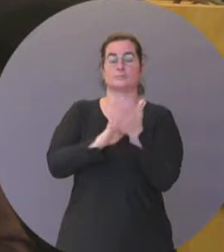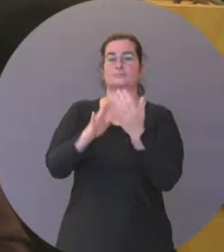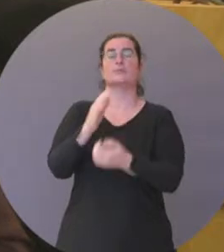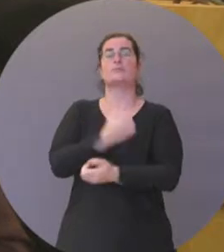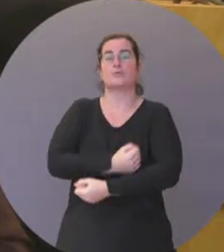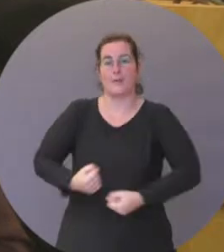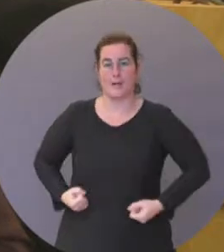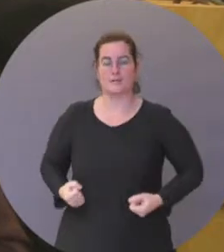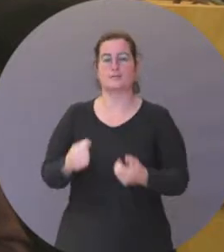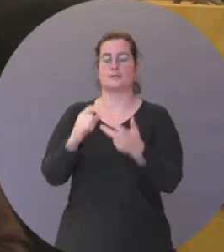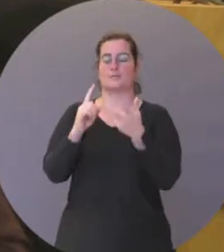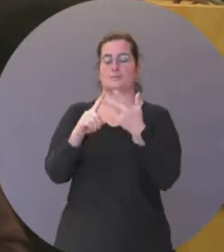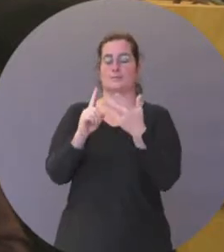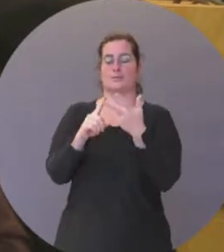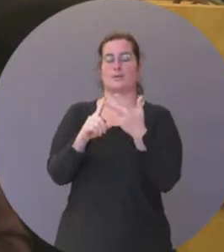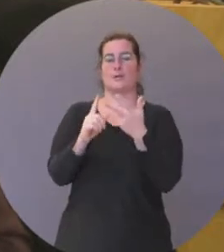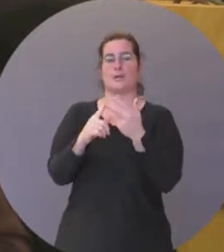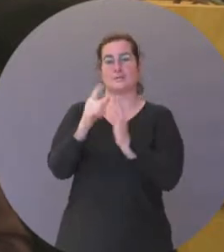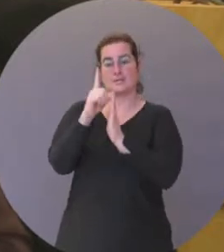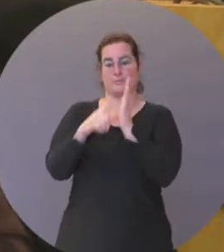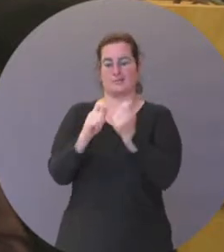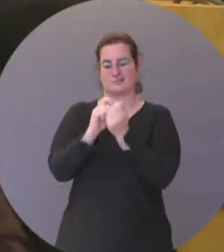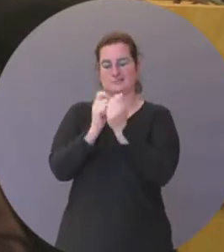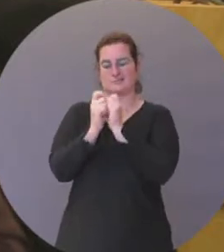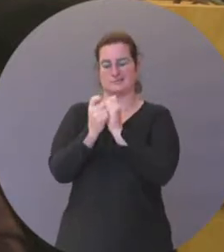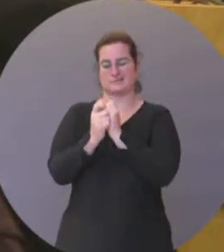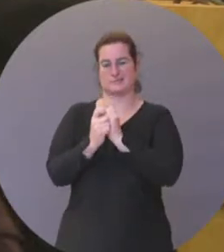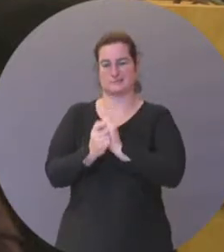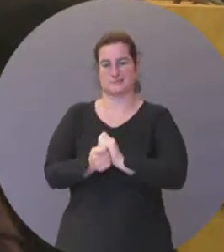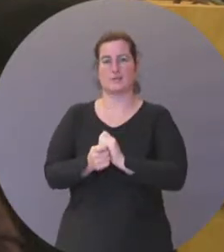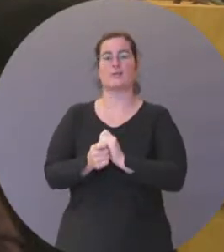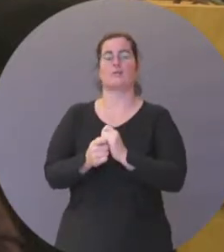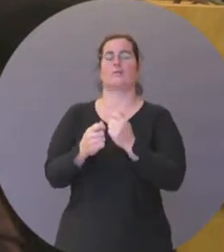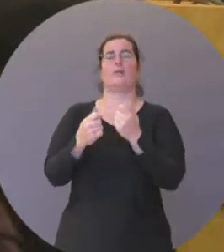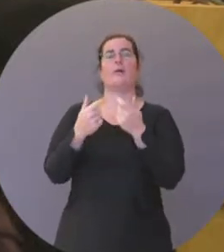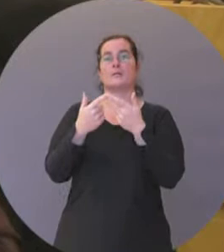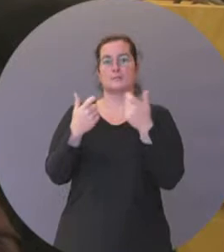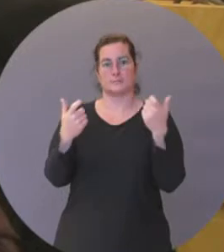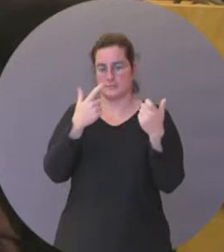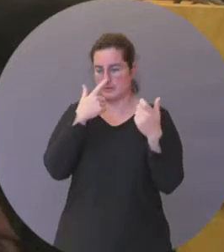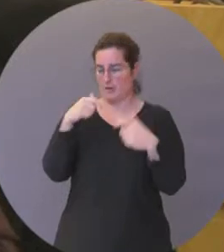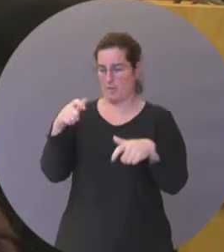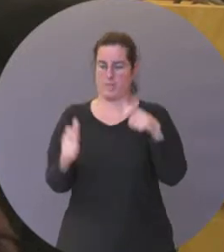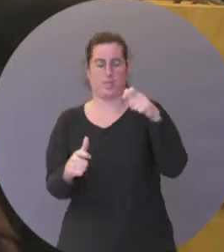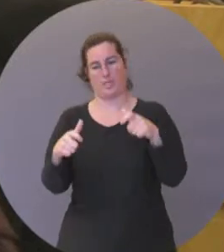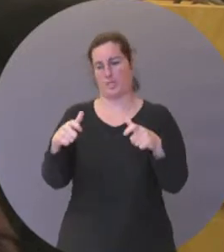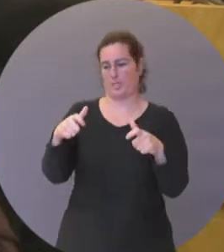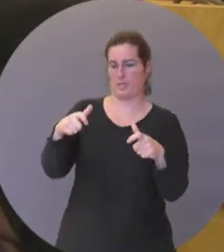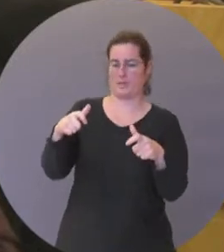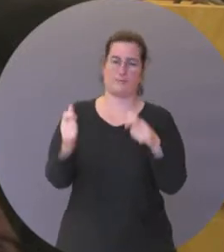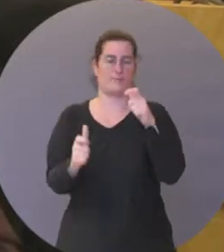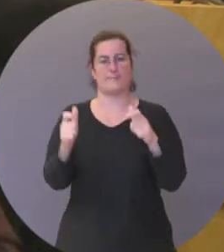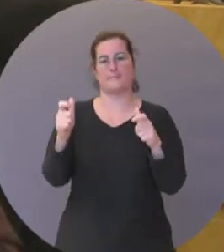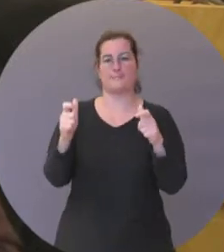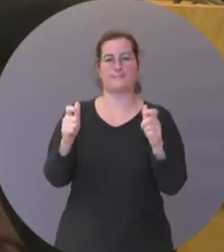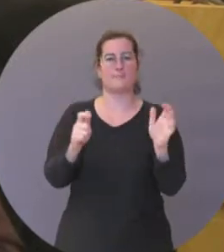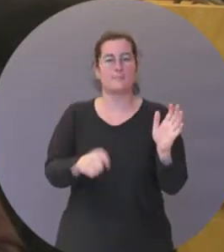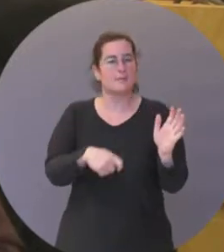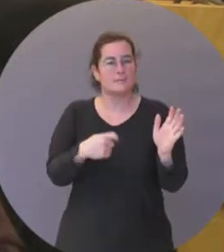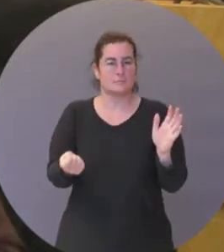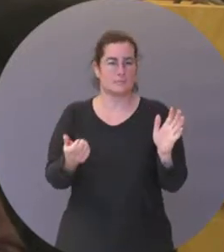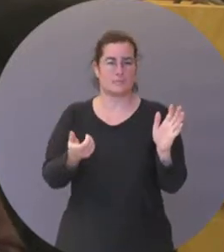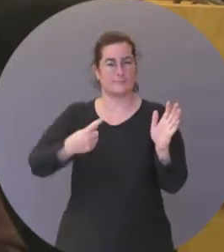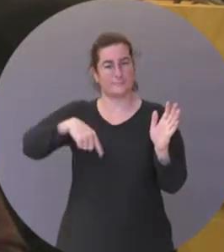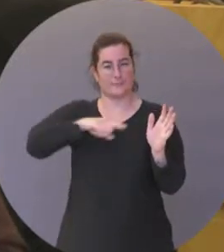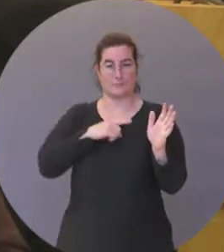explosifs dans les semaines qui viennent bien évidemment on est là sur l'insertion sur le cœur de métier de notre collectivité